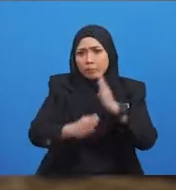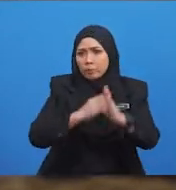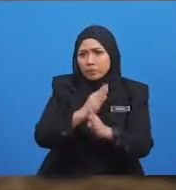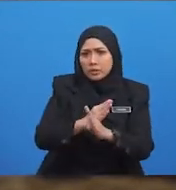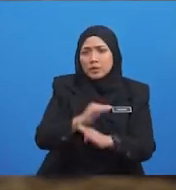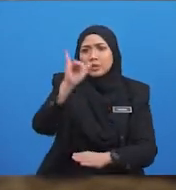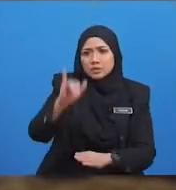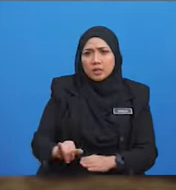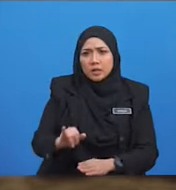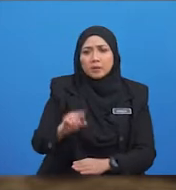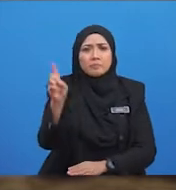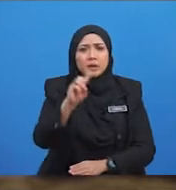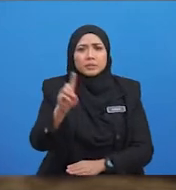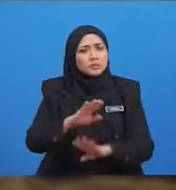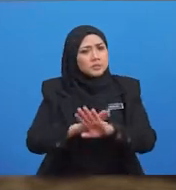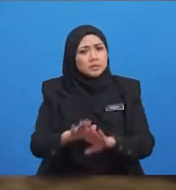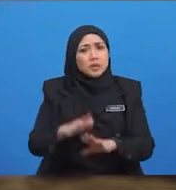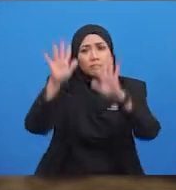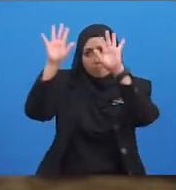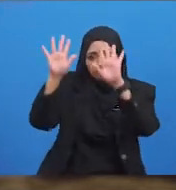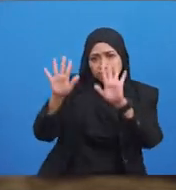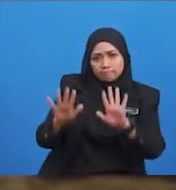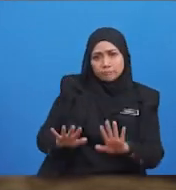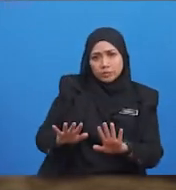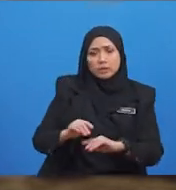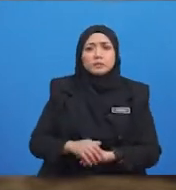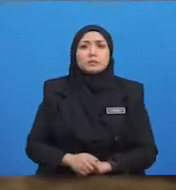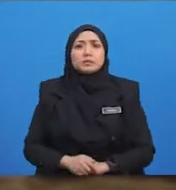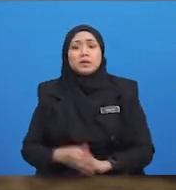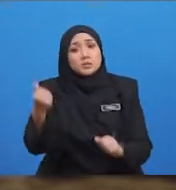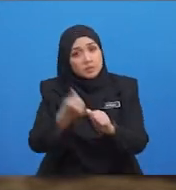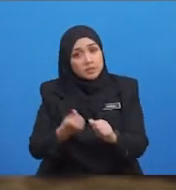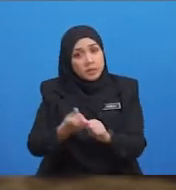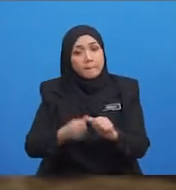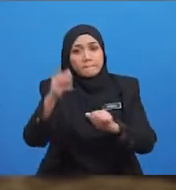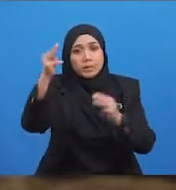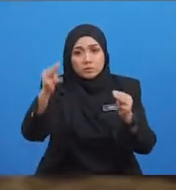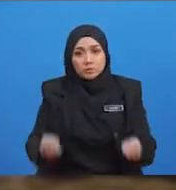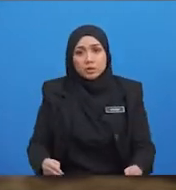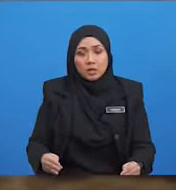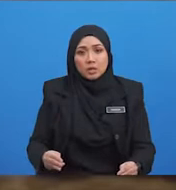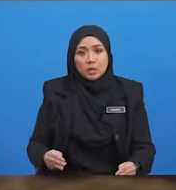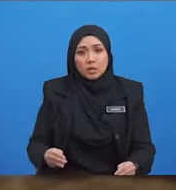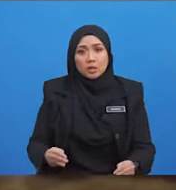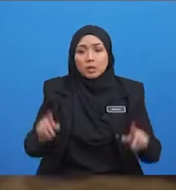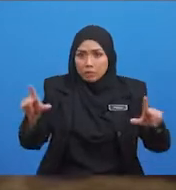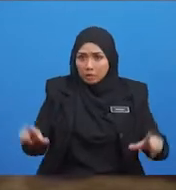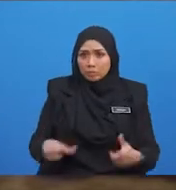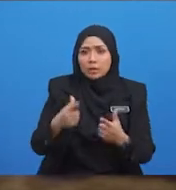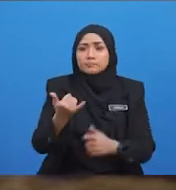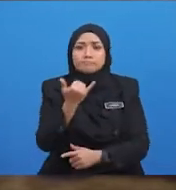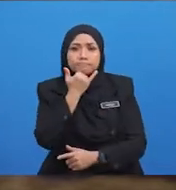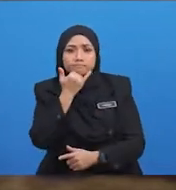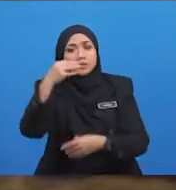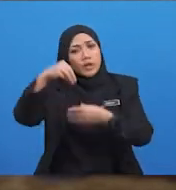Bumi yang mana tidak ditimpa hujan? Bermaksud, setiap manusia melakukan kesilapan